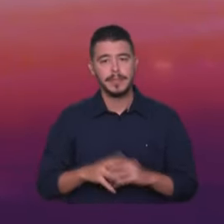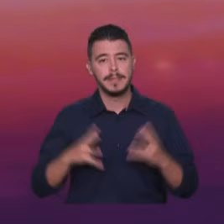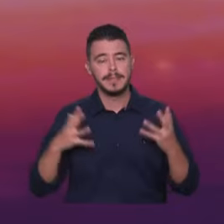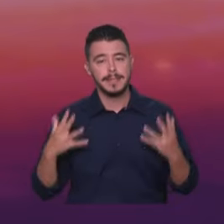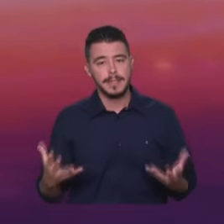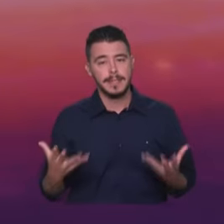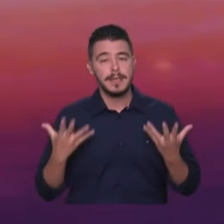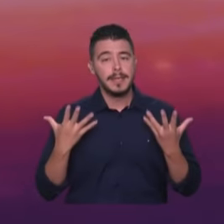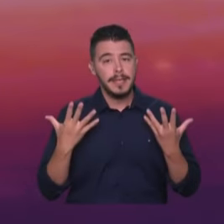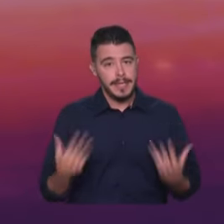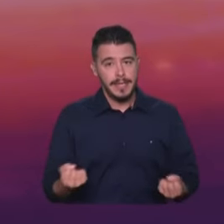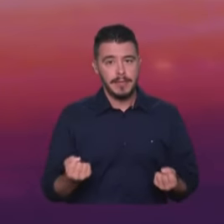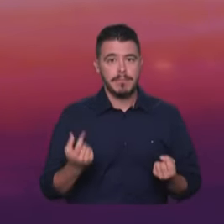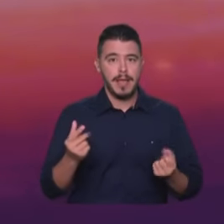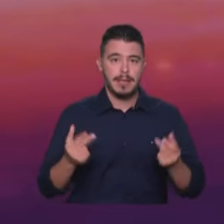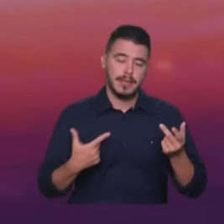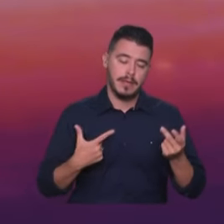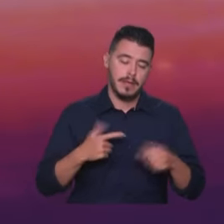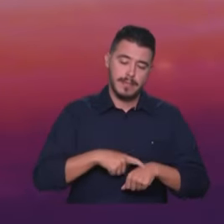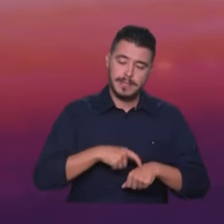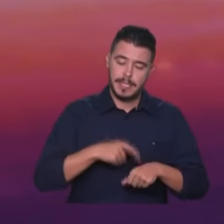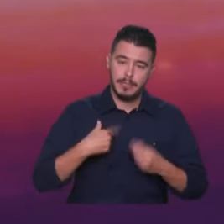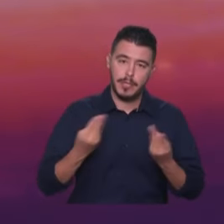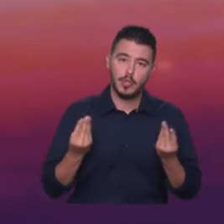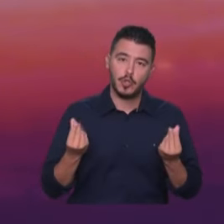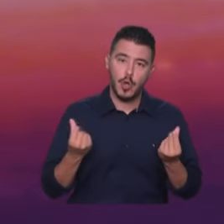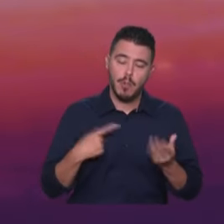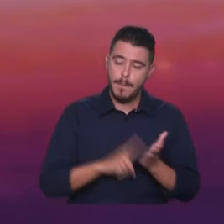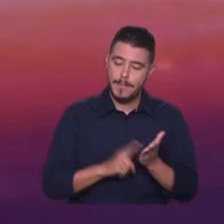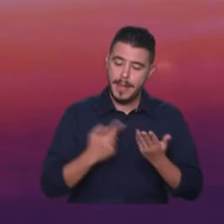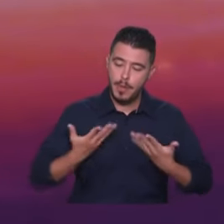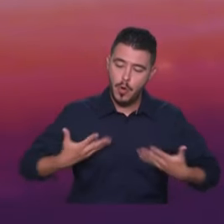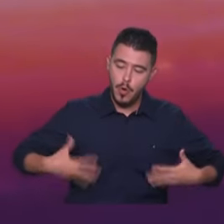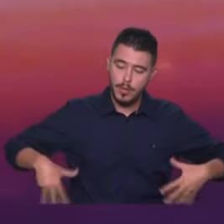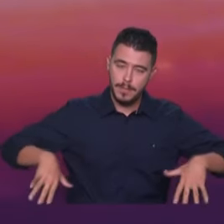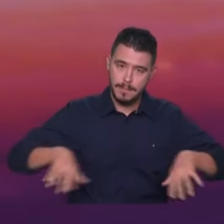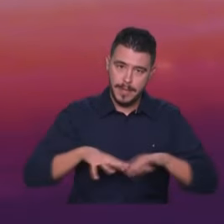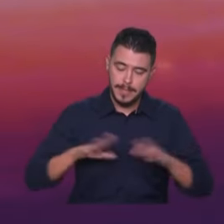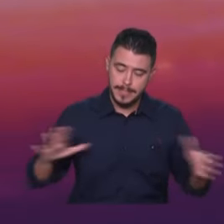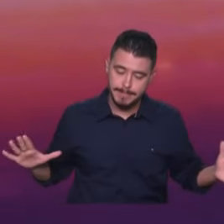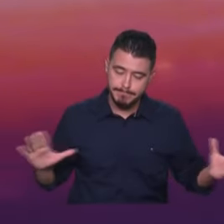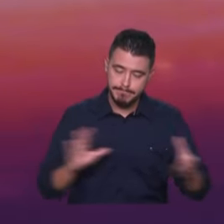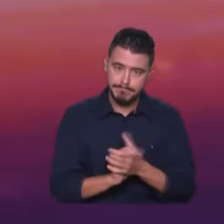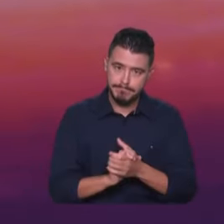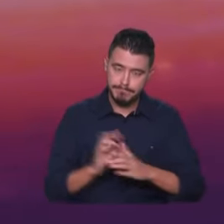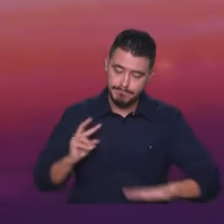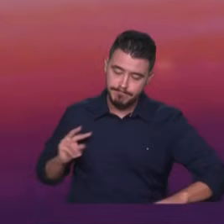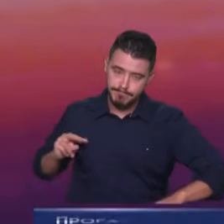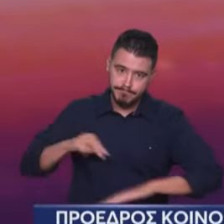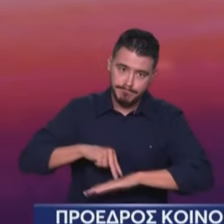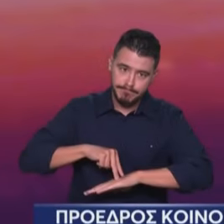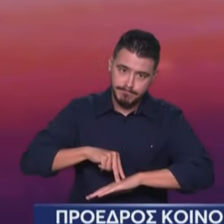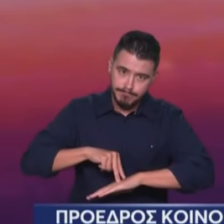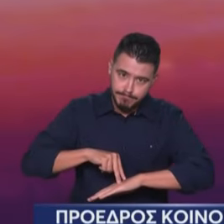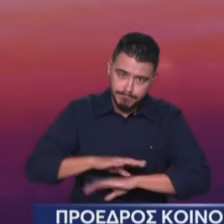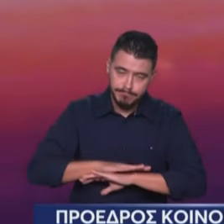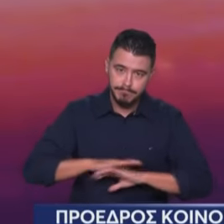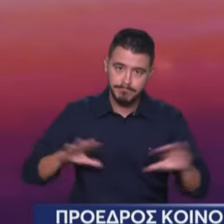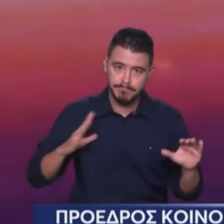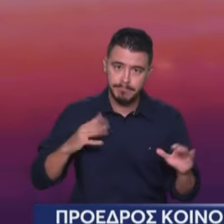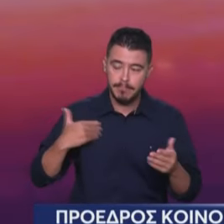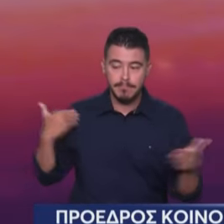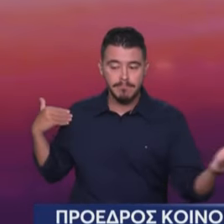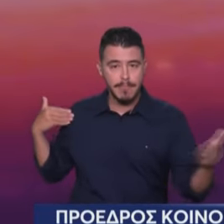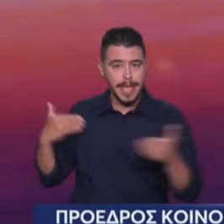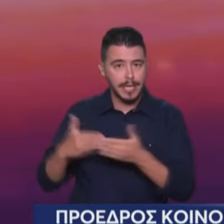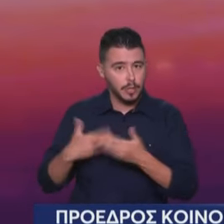το στελεχειακό βάθος για να ανακάμψουμε. Αρκεί να πατήσουμε επάνω σε αυτά τα πάρα πολύ χρήσιμα και παραγωγικά κεκτημένα. Δεν βλέπω